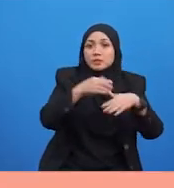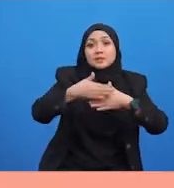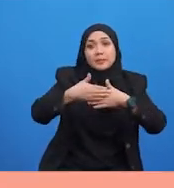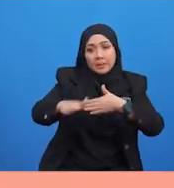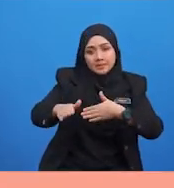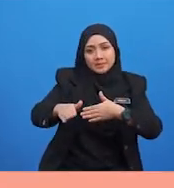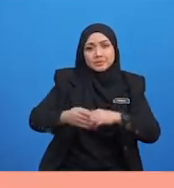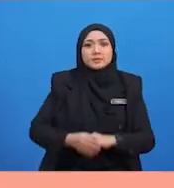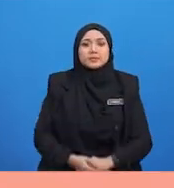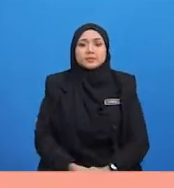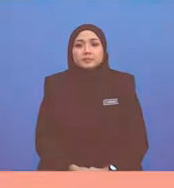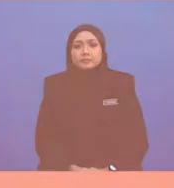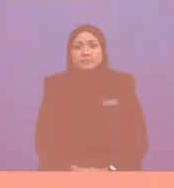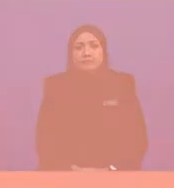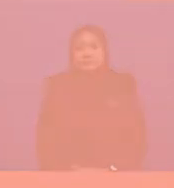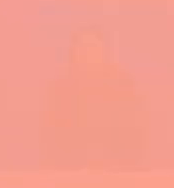selepas.